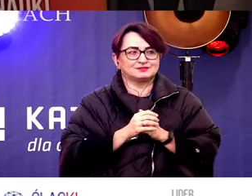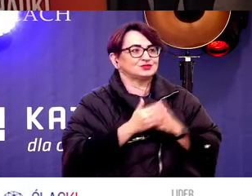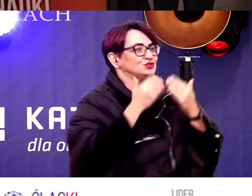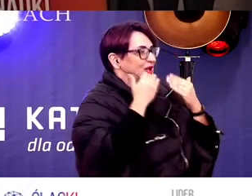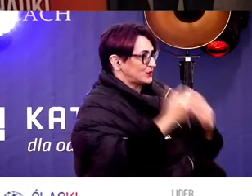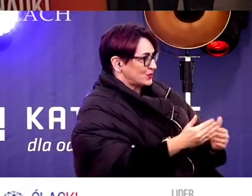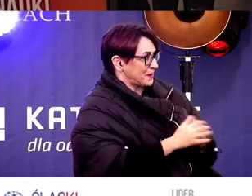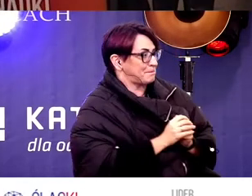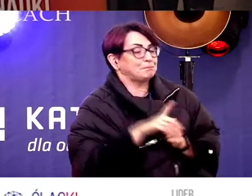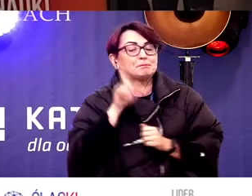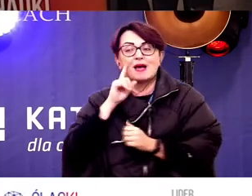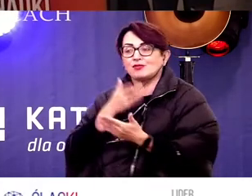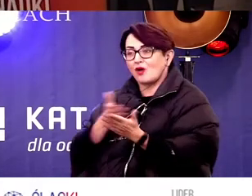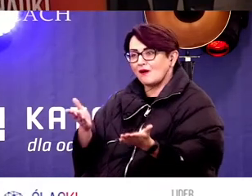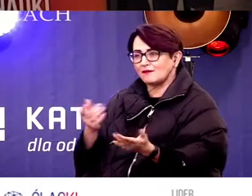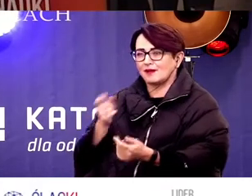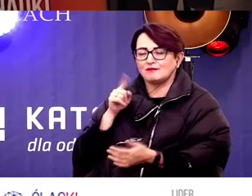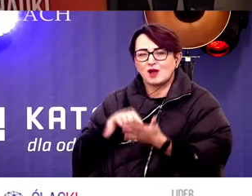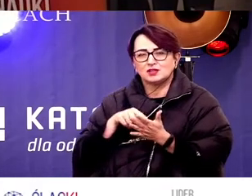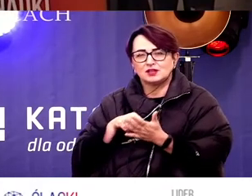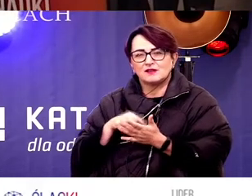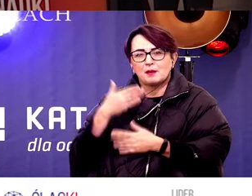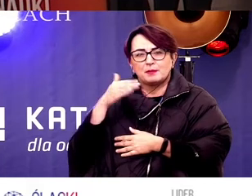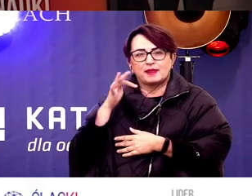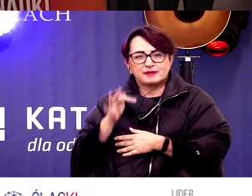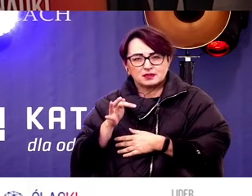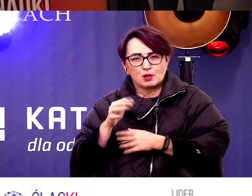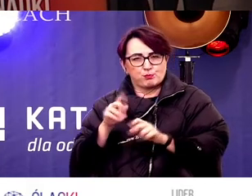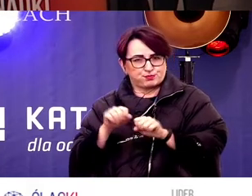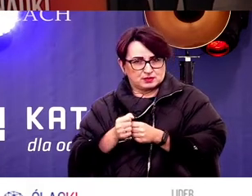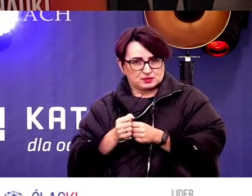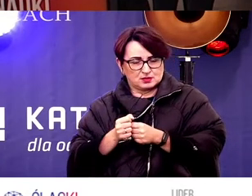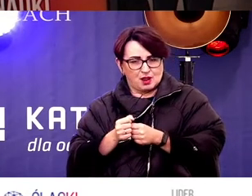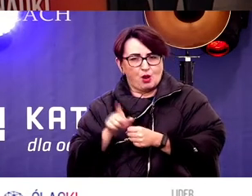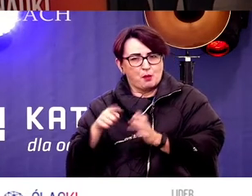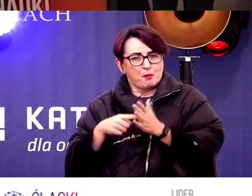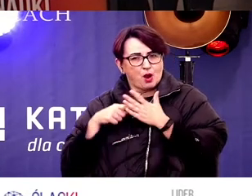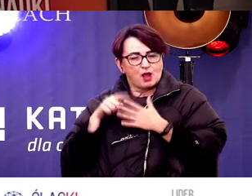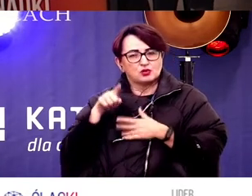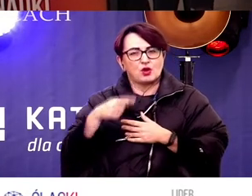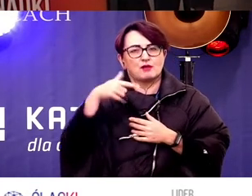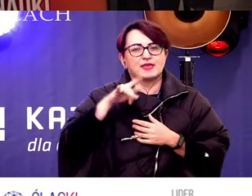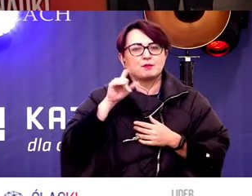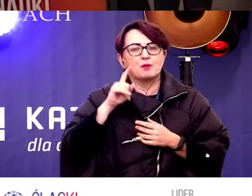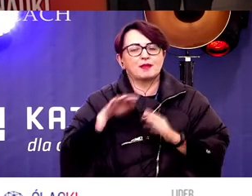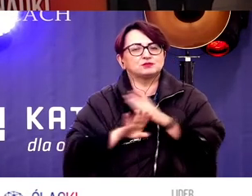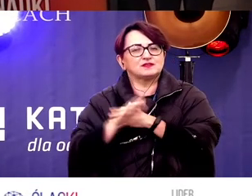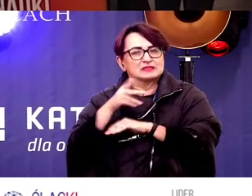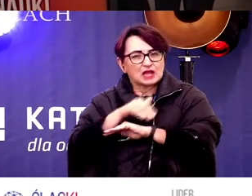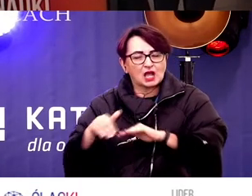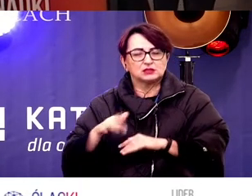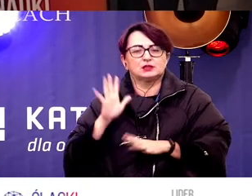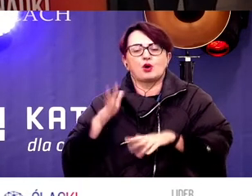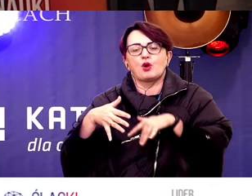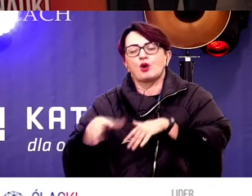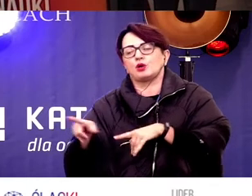No więc panowie właściwie złamali jeden mit, prawda, który pokazuje nam, że ten dyplomata przechadza się tylko z przyjęcia na